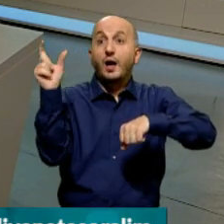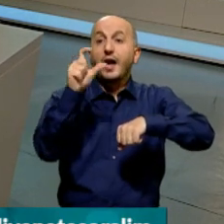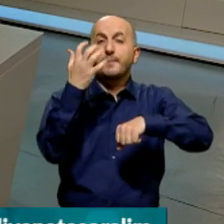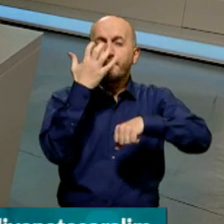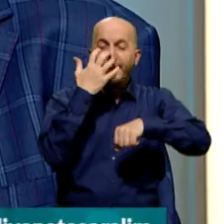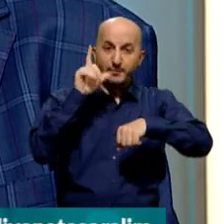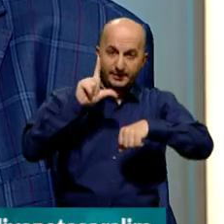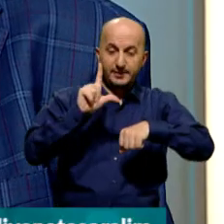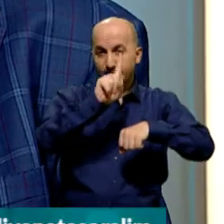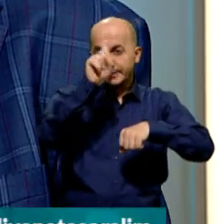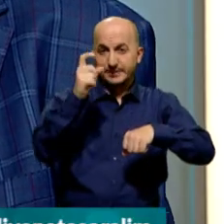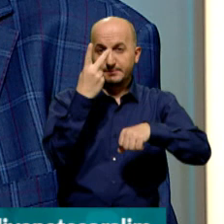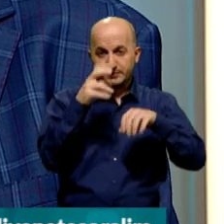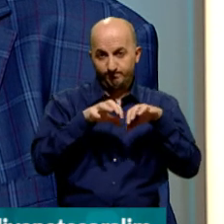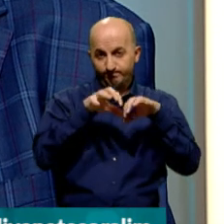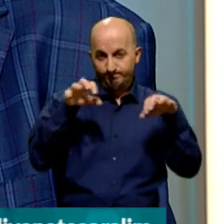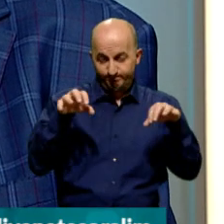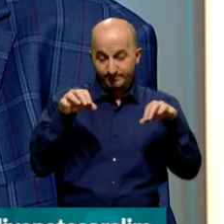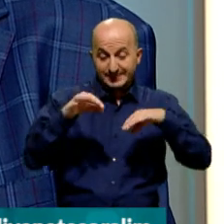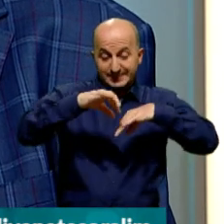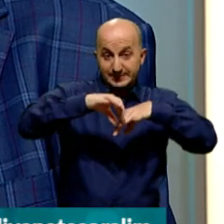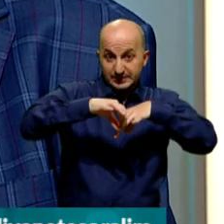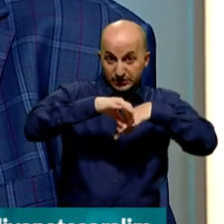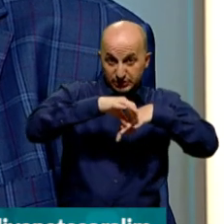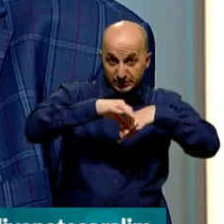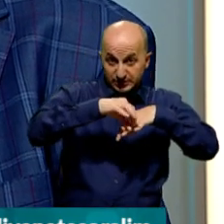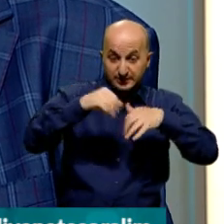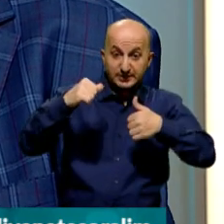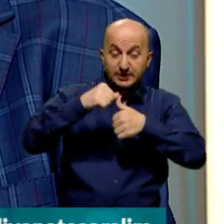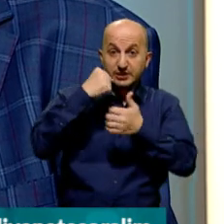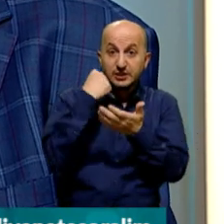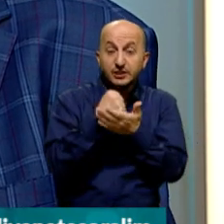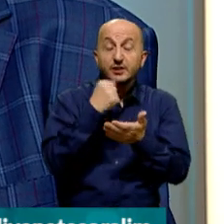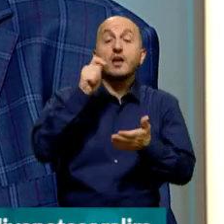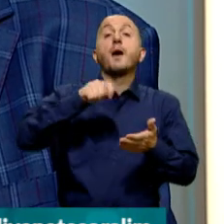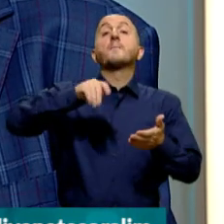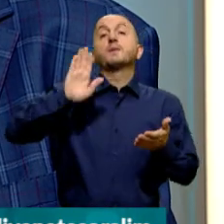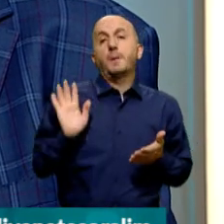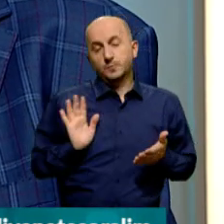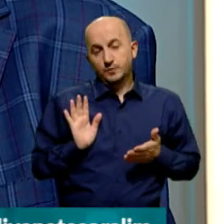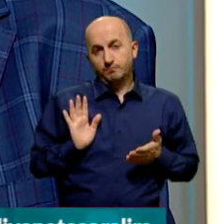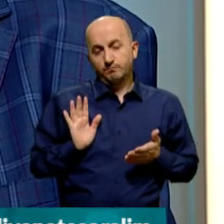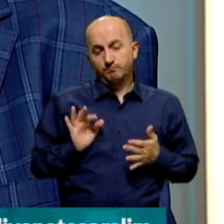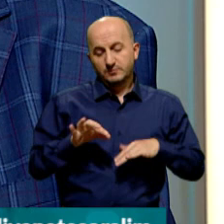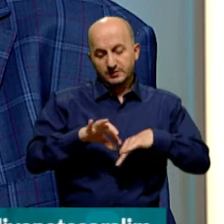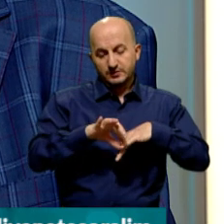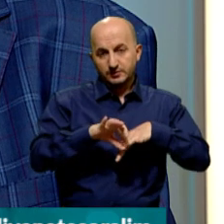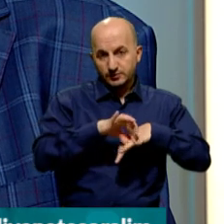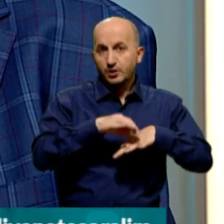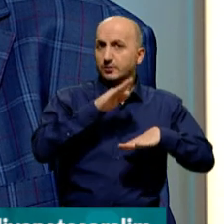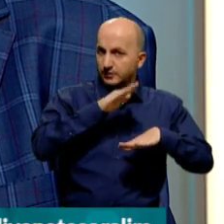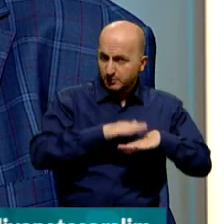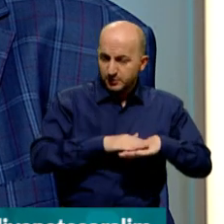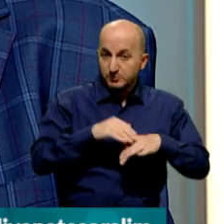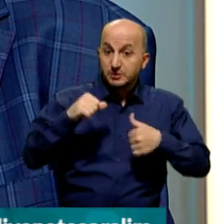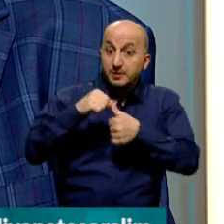ayırmak lazım. Bir, nişanlanmış ama nikah yapılmamış. Nişan yapılmış,